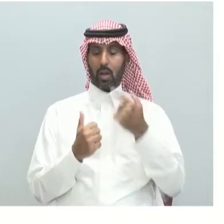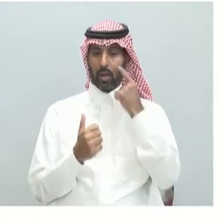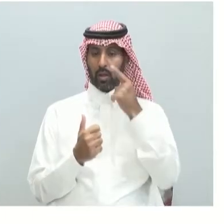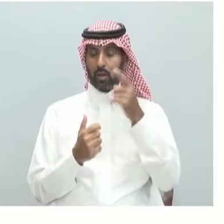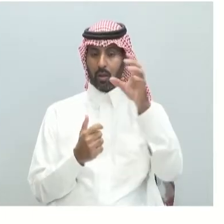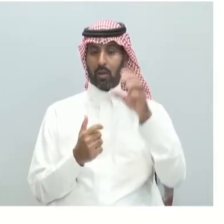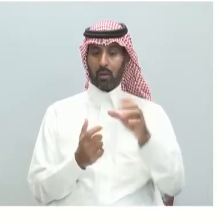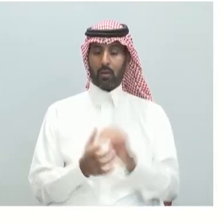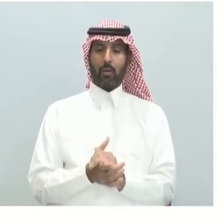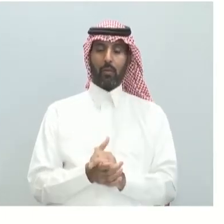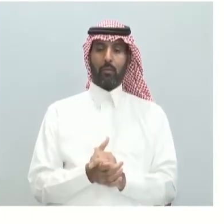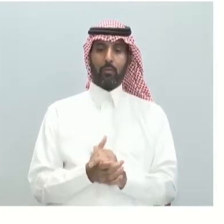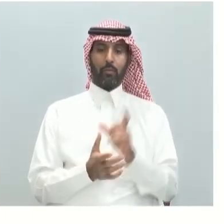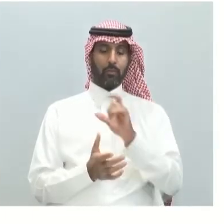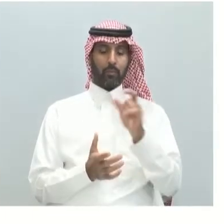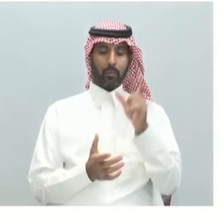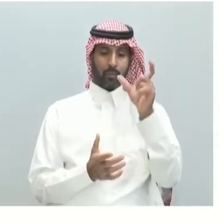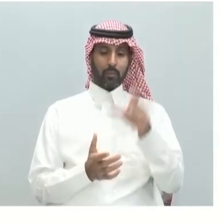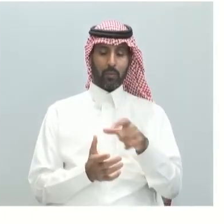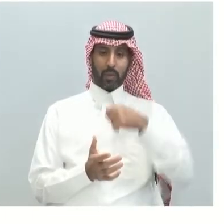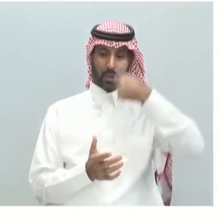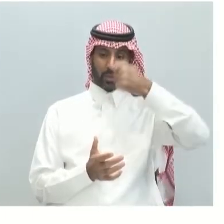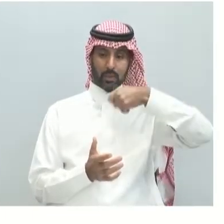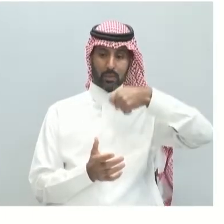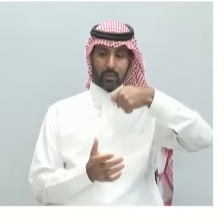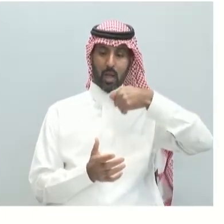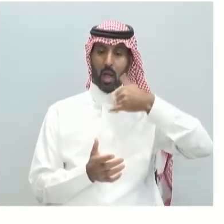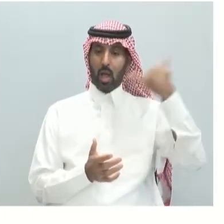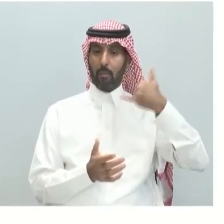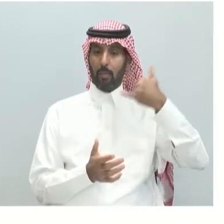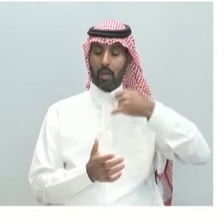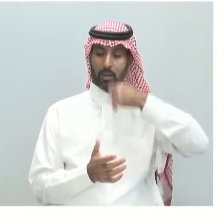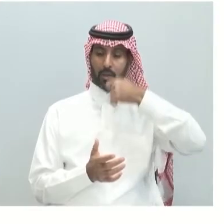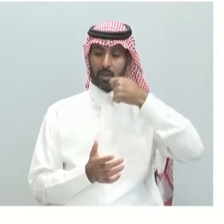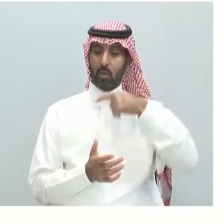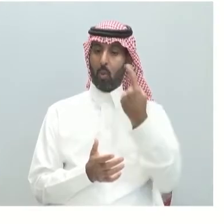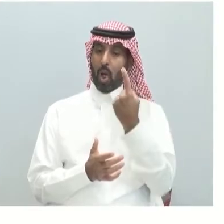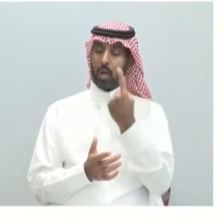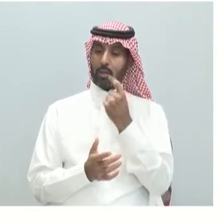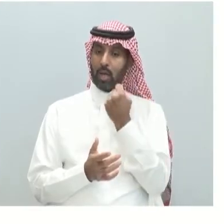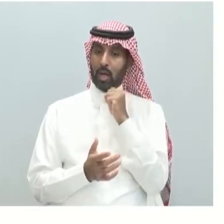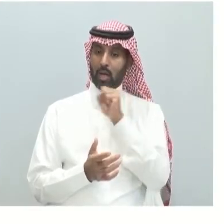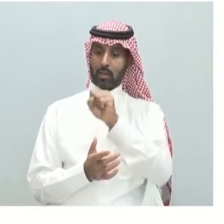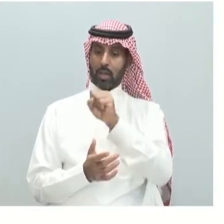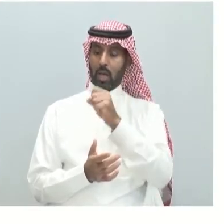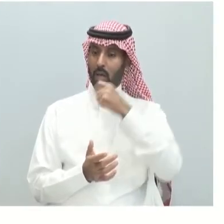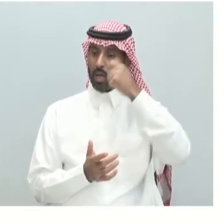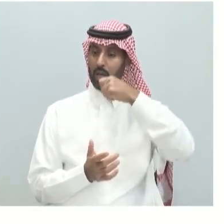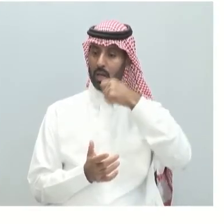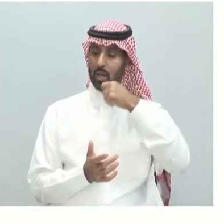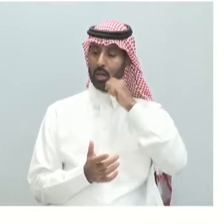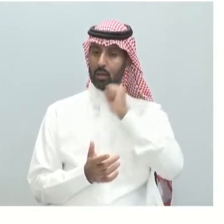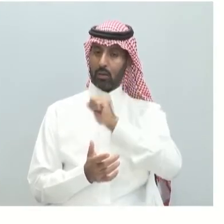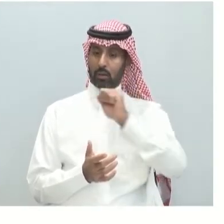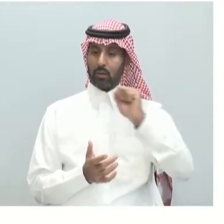استخدام كل شخص فرشاه معجون اسنان لوحده اذا